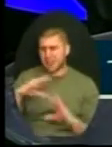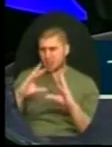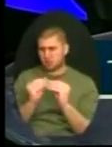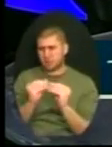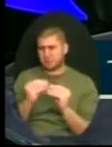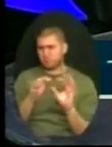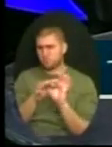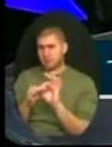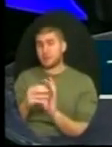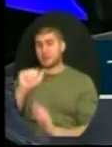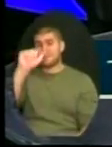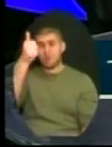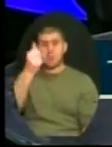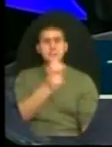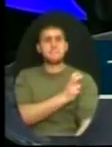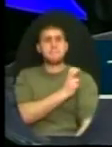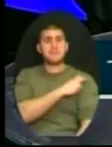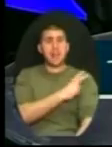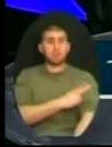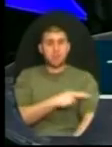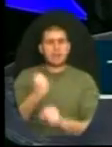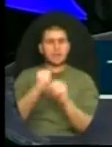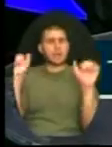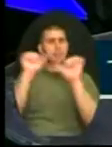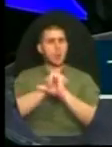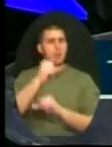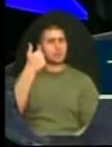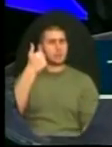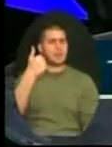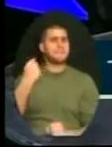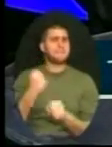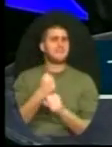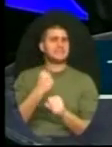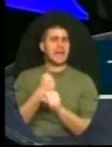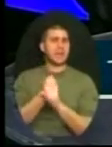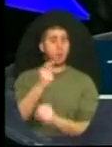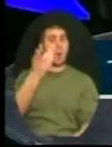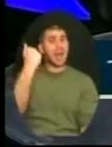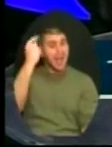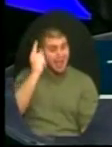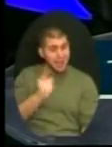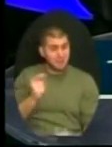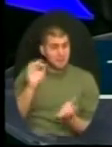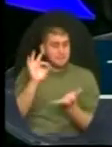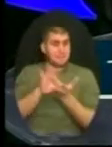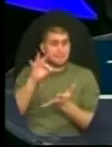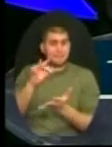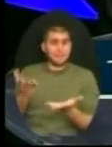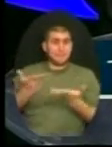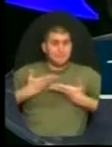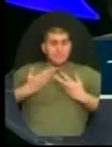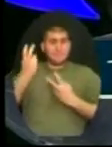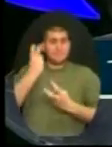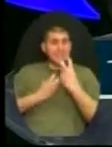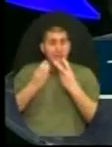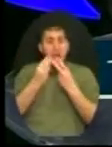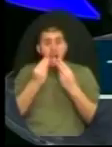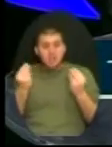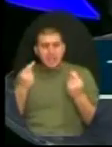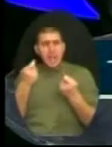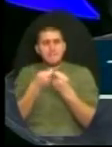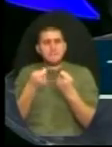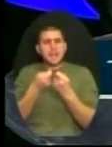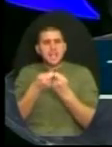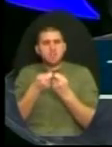חברים, אני חייב להגיד משפט. קודם כל, מפכ"ל המשטרה עשה טעות שאחת מבצעית, טקטית, הוא היה חייב ברגע שהגיע המידע, החשד